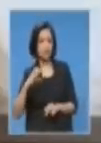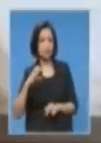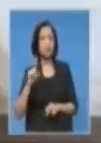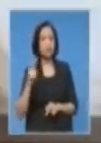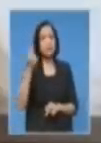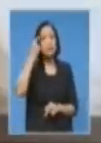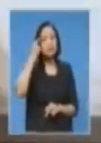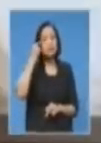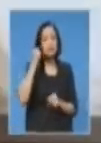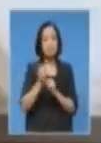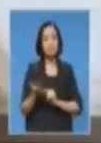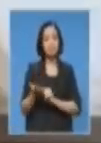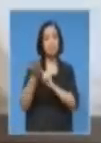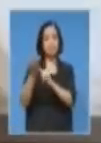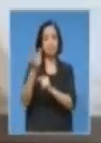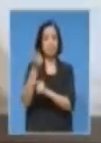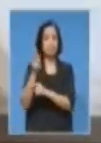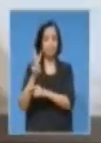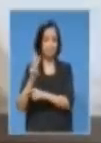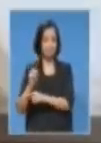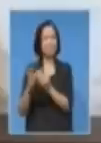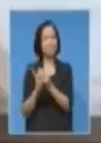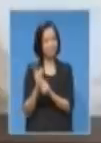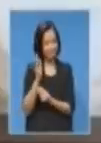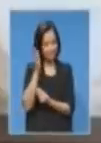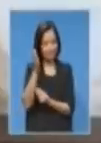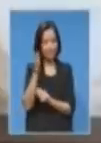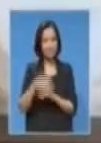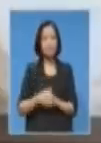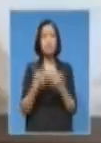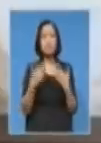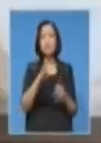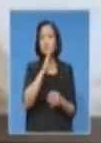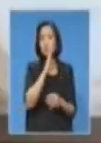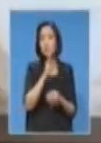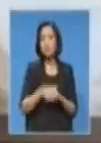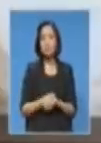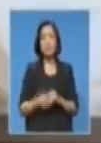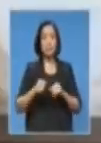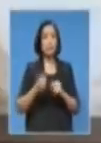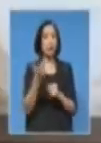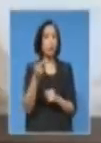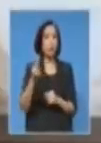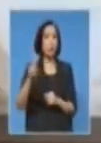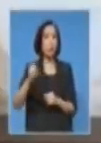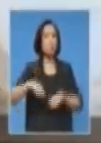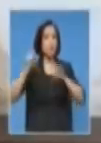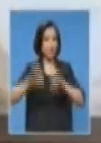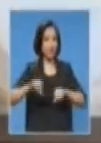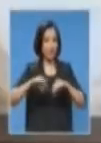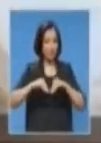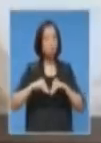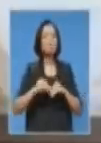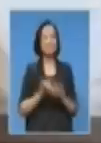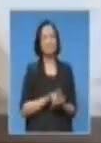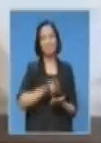คาดว่าจะเสนอเข้าครม.ในสัปดาห์หน้าครับถ้าเป็นมติของครม.เรียบร้อยก็จะเดินทางไปลงน